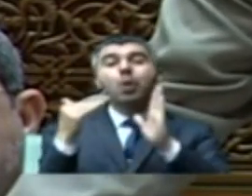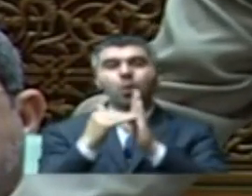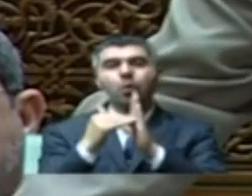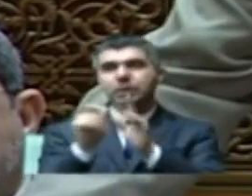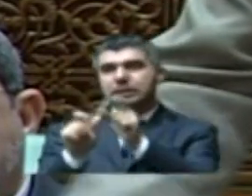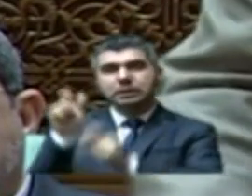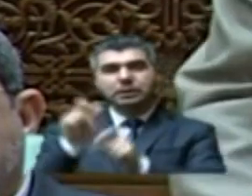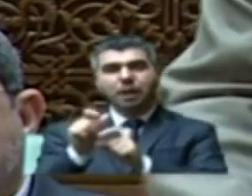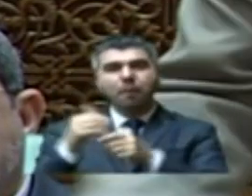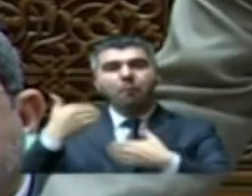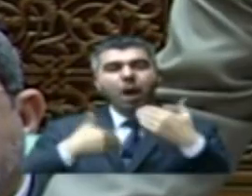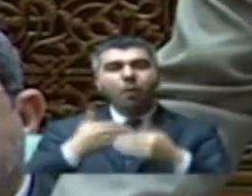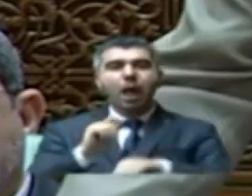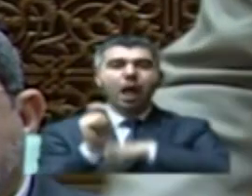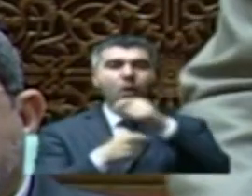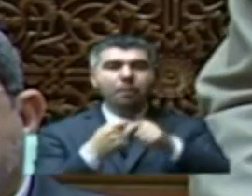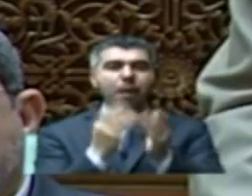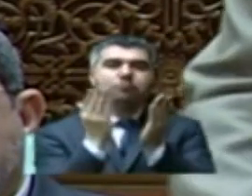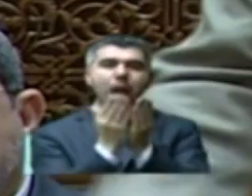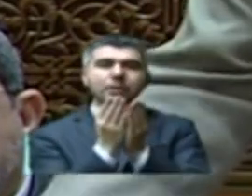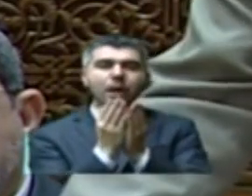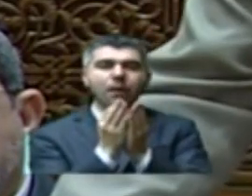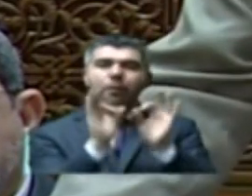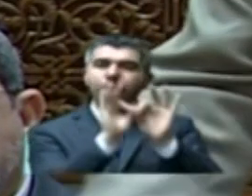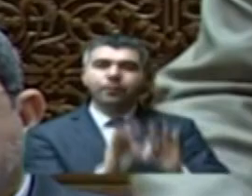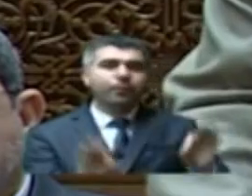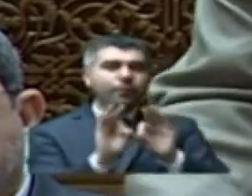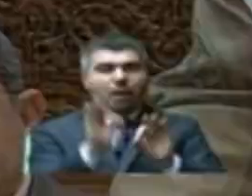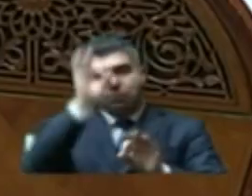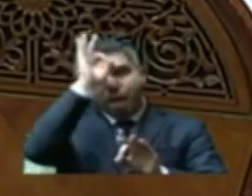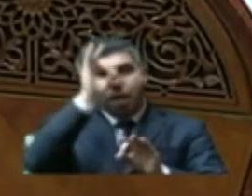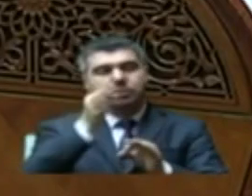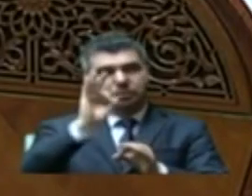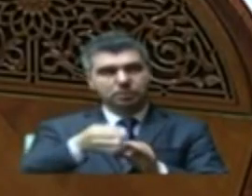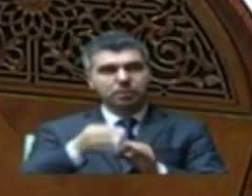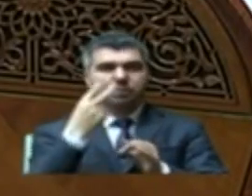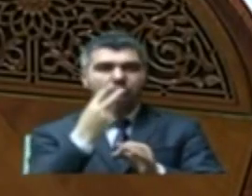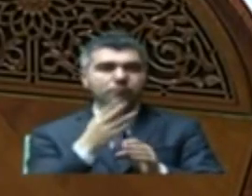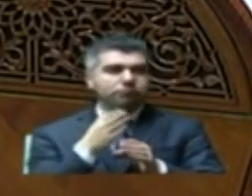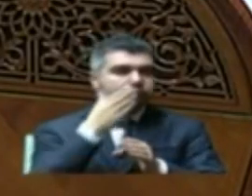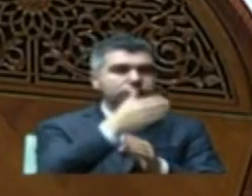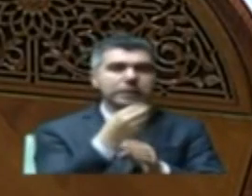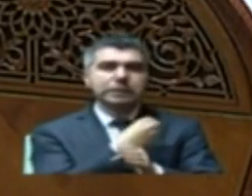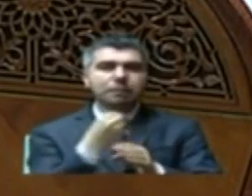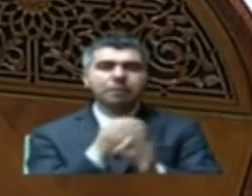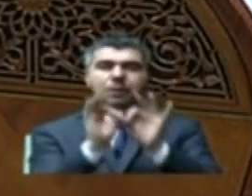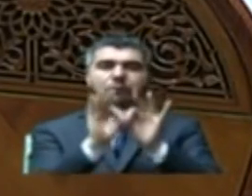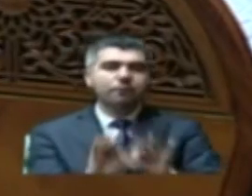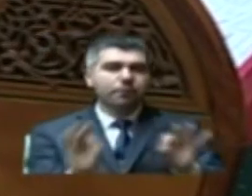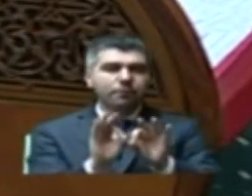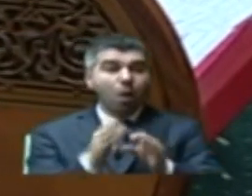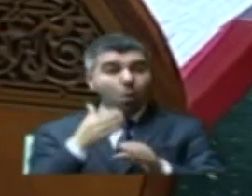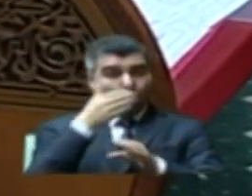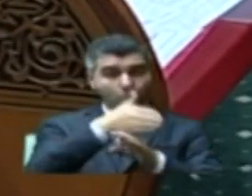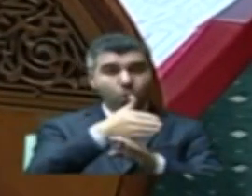العالم القروي محروم من التمدرس، محروم من الولوج لأبسط الخدمات الاجتماعية، بل منهم من لا يخرج من